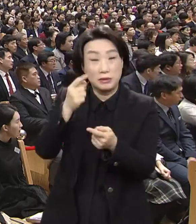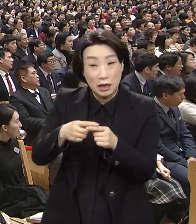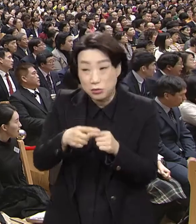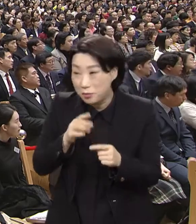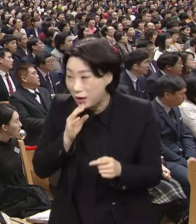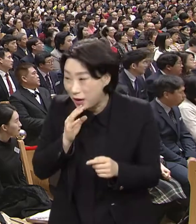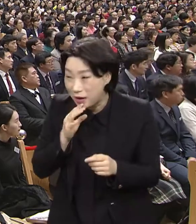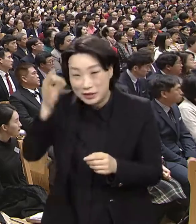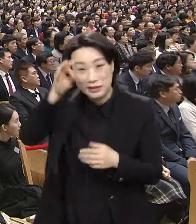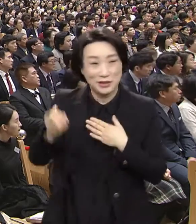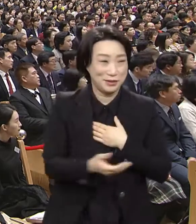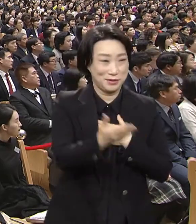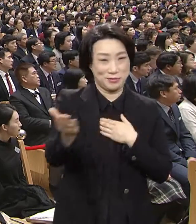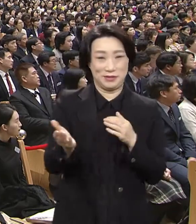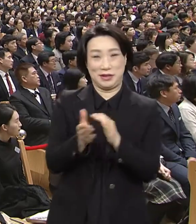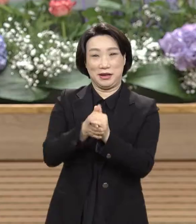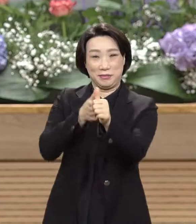아멘합시다.